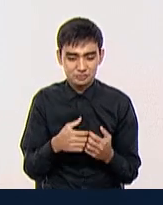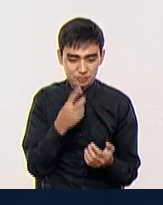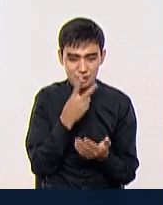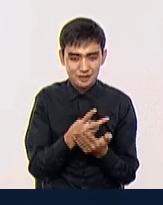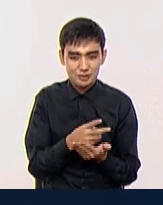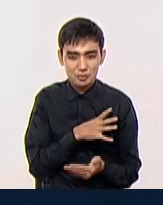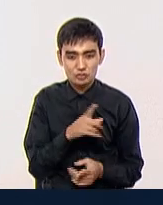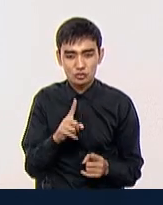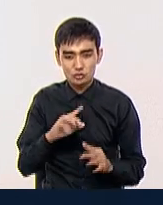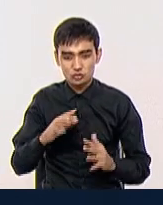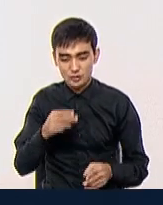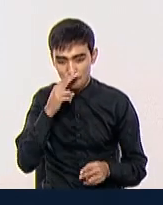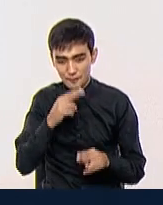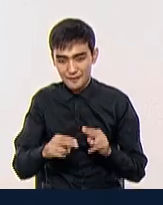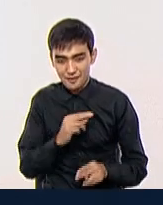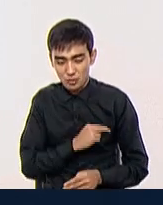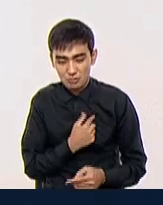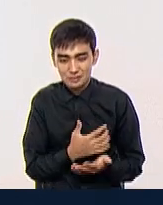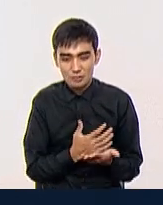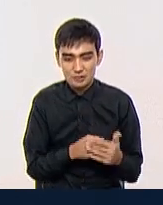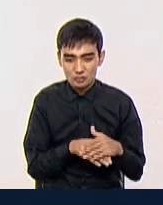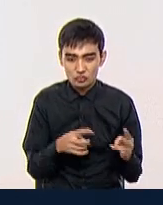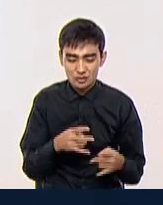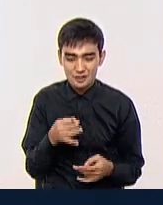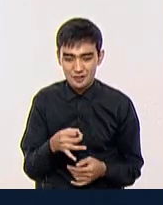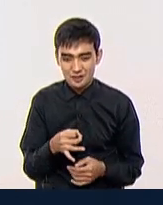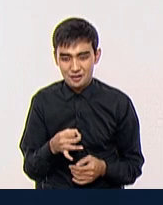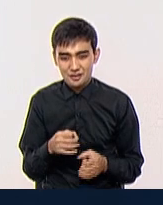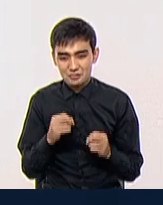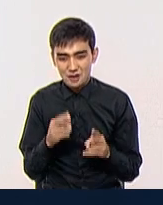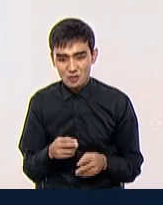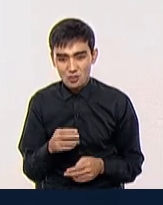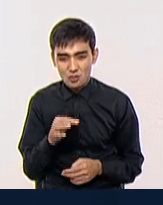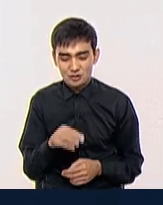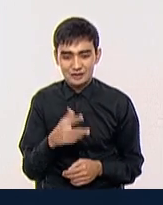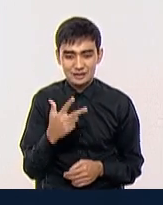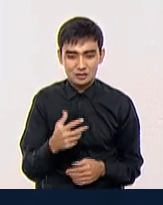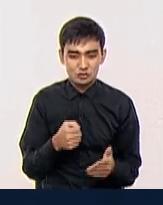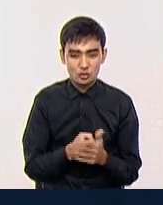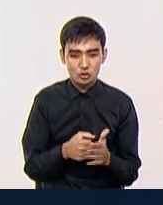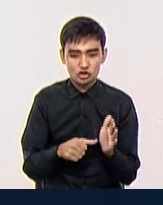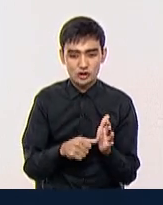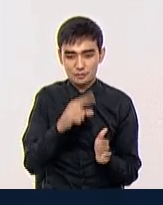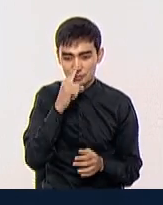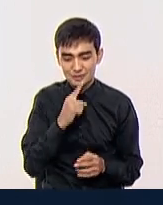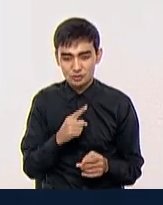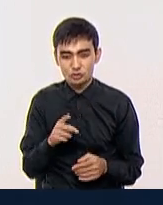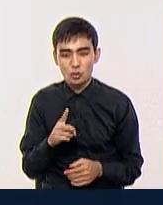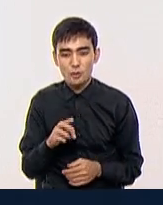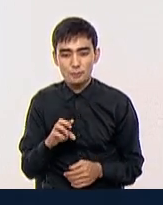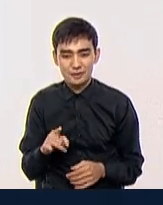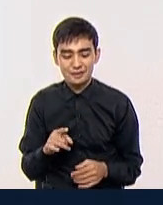показывает, что в случае потери работы проходит ориентировочно от 3 до 6 месяцев, чтобы найти